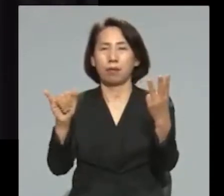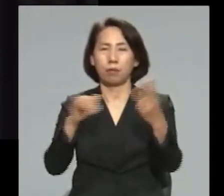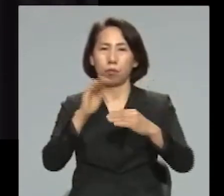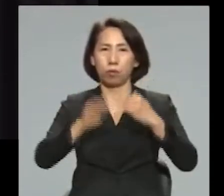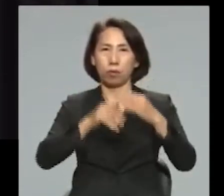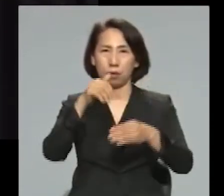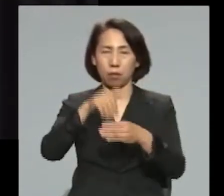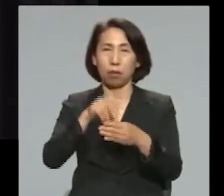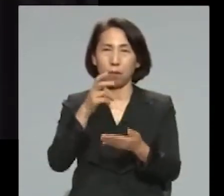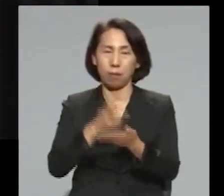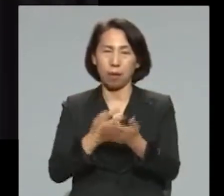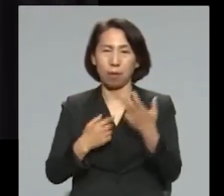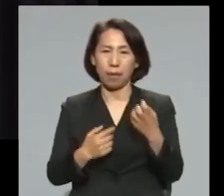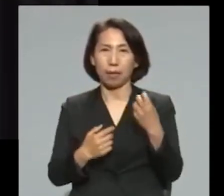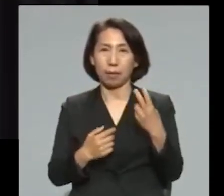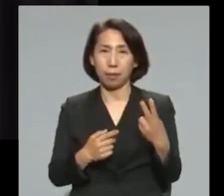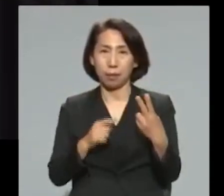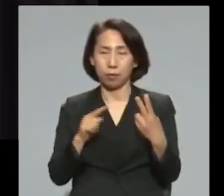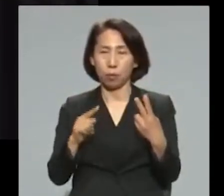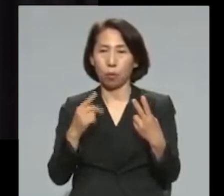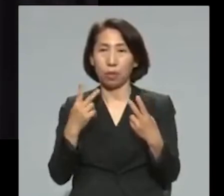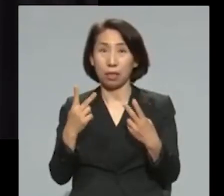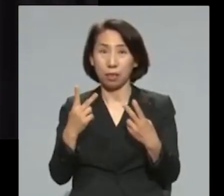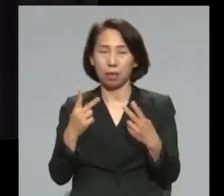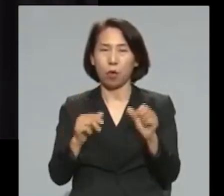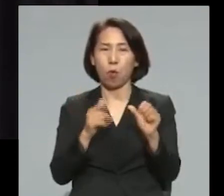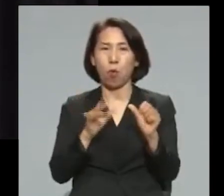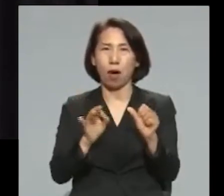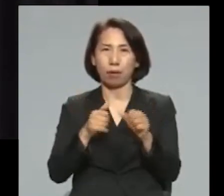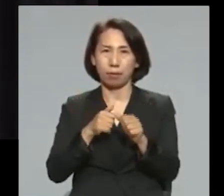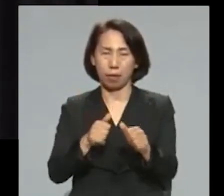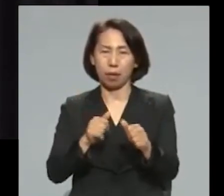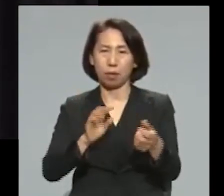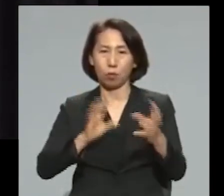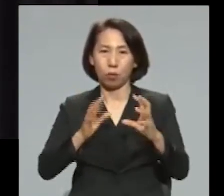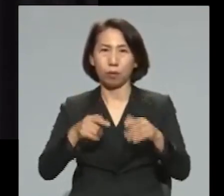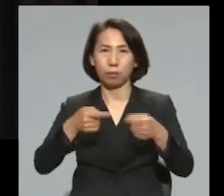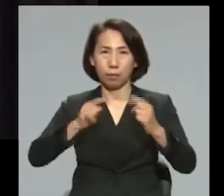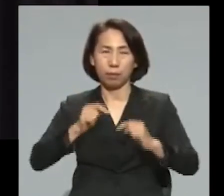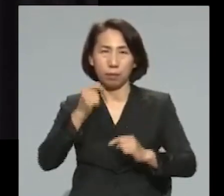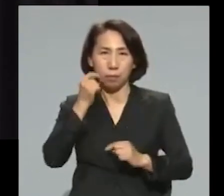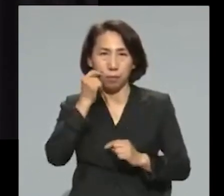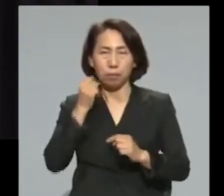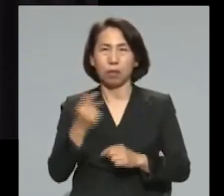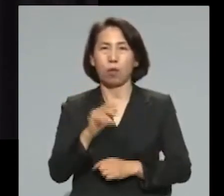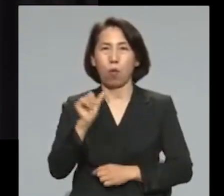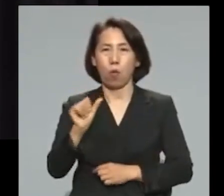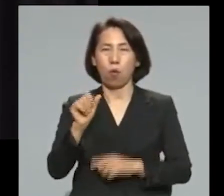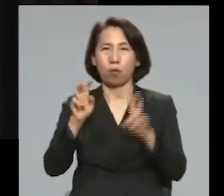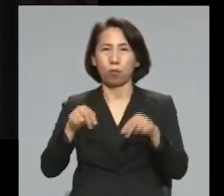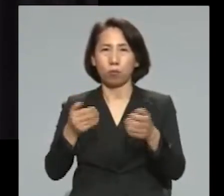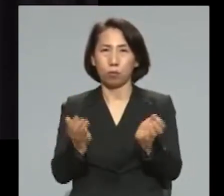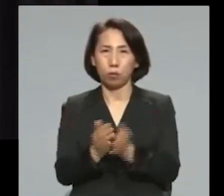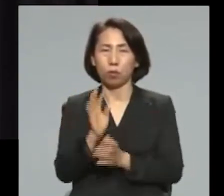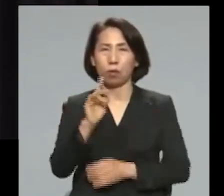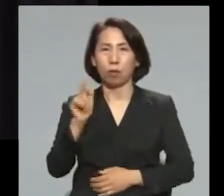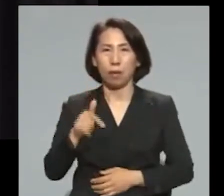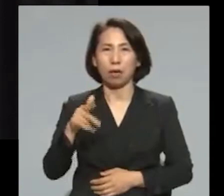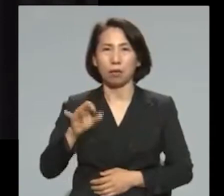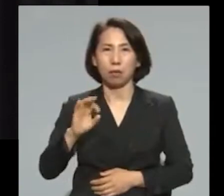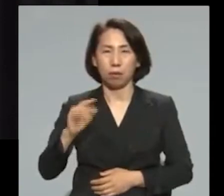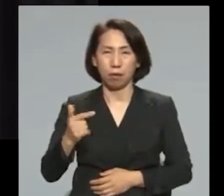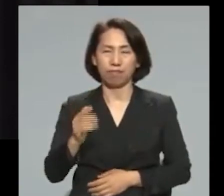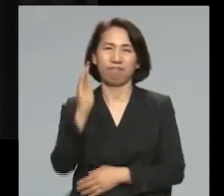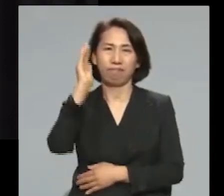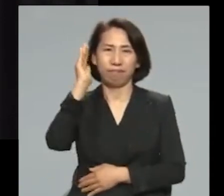공직선거법 82조 2의 제5항에 따라서 후보자 토론회에 참석하지 못한 기호 5번 무소속 박정현 후보는